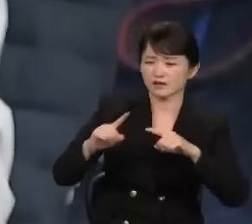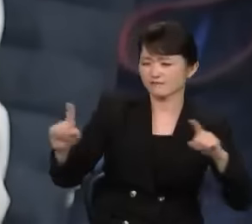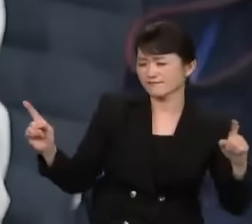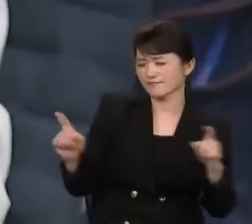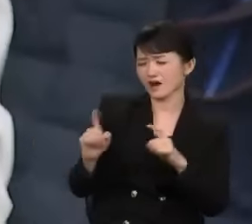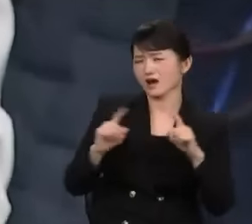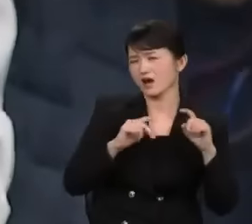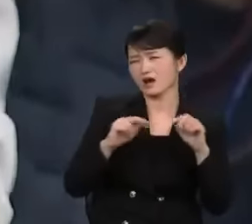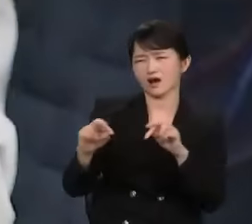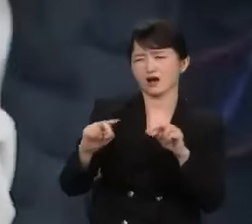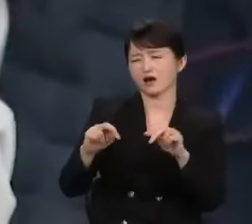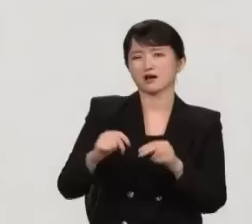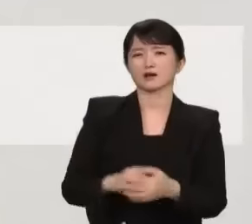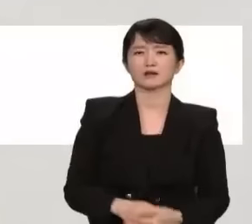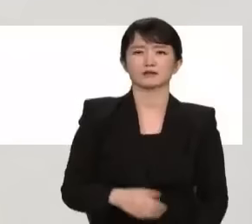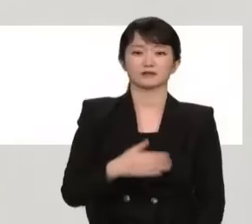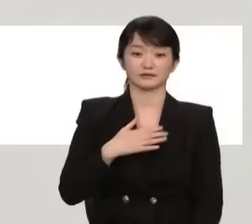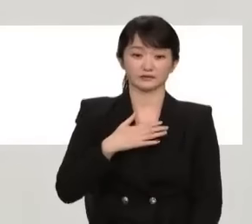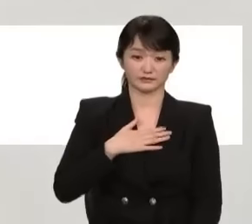시작했습니다.